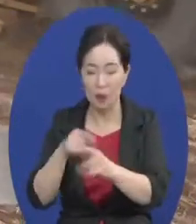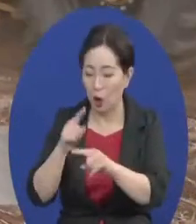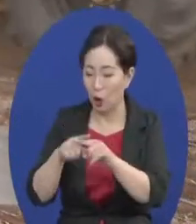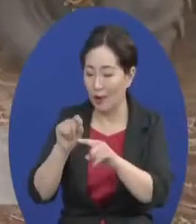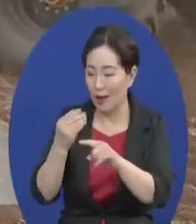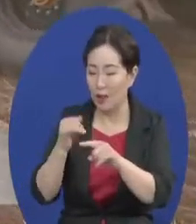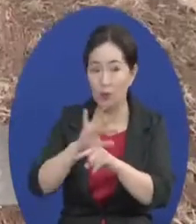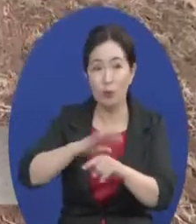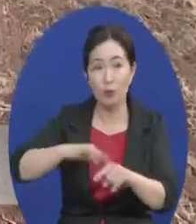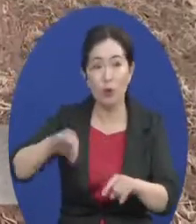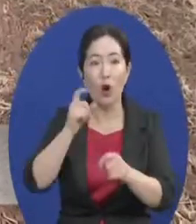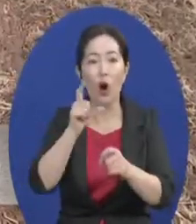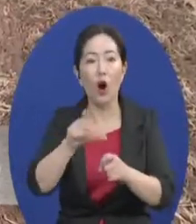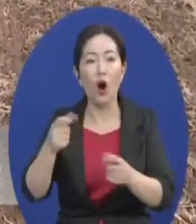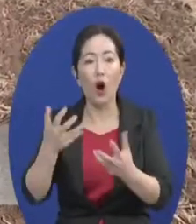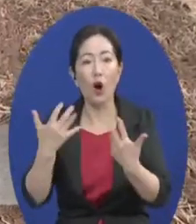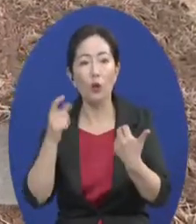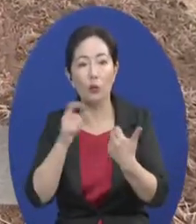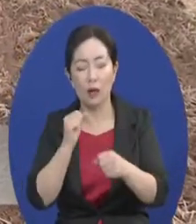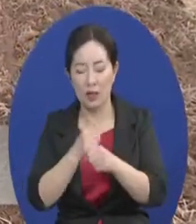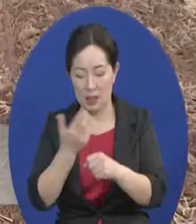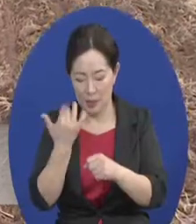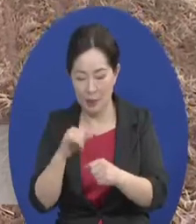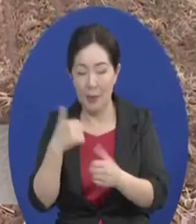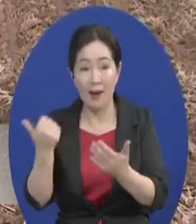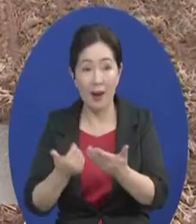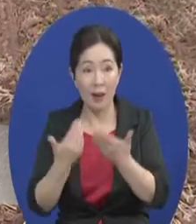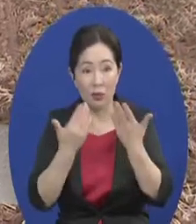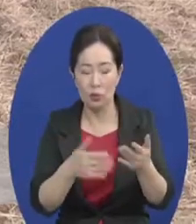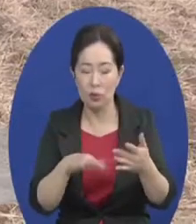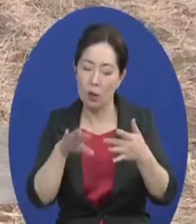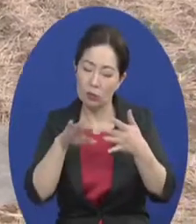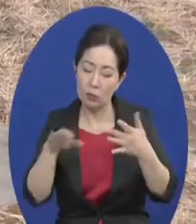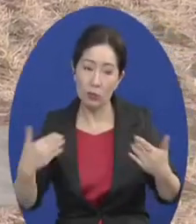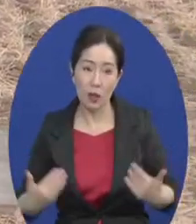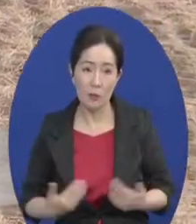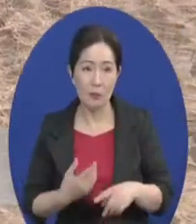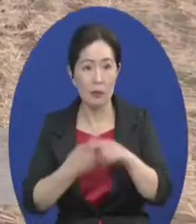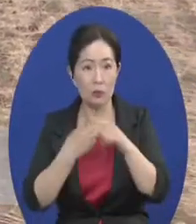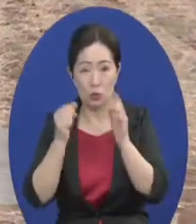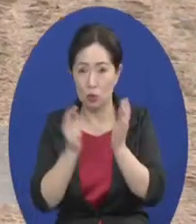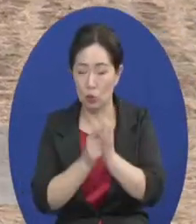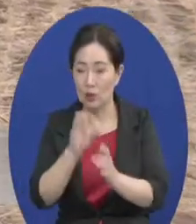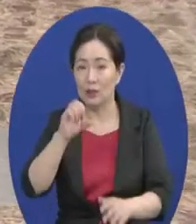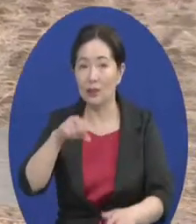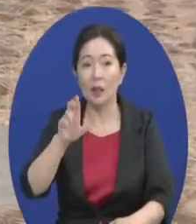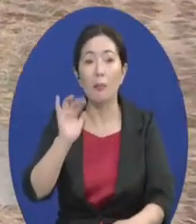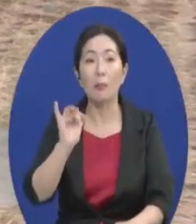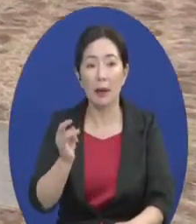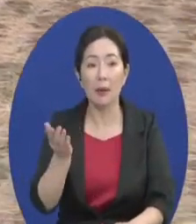аж ахуйн салбар нь олон хүний ажлын байраар хангаж нийгмийн дундаж давхрын орлогыг нэмэгдүүлэхэд хамгийн чухал салбар юм аа.